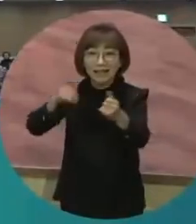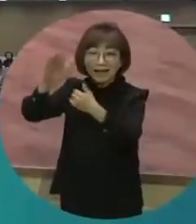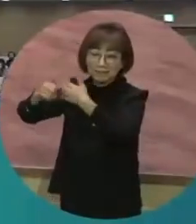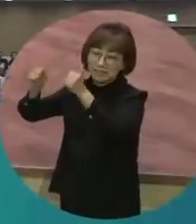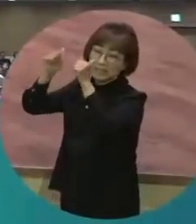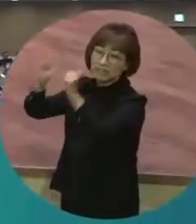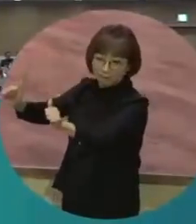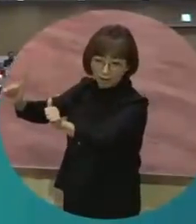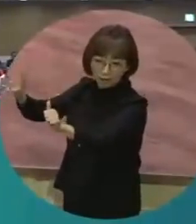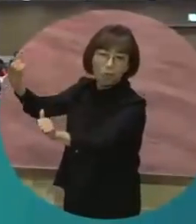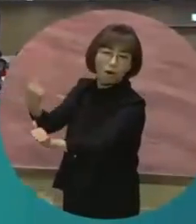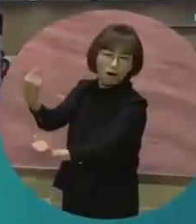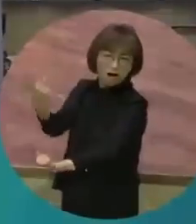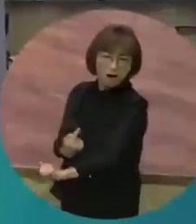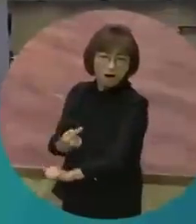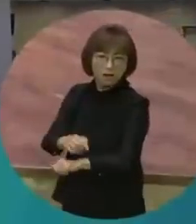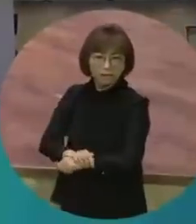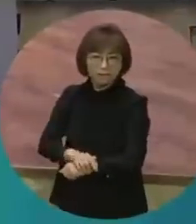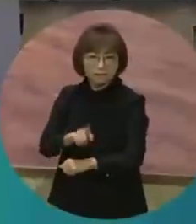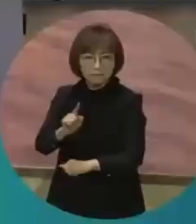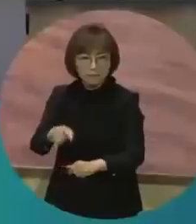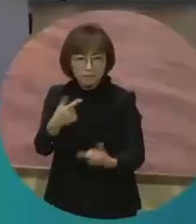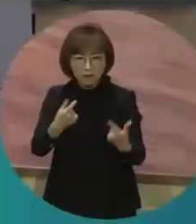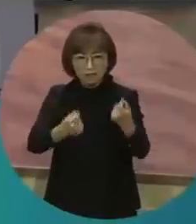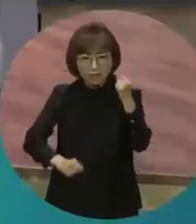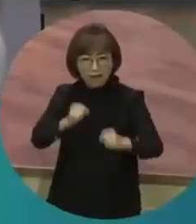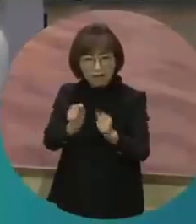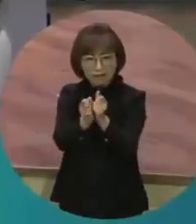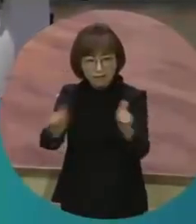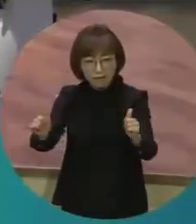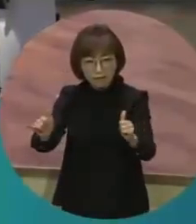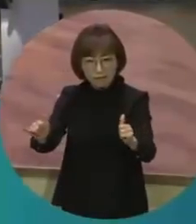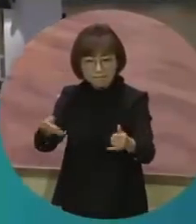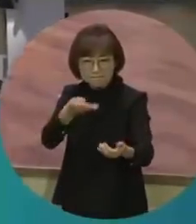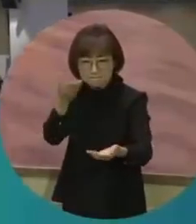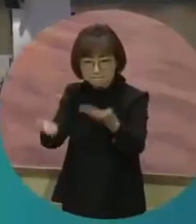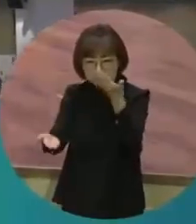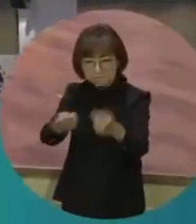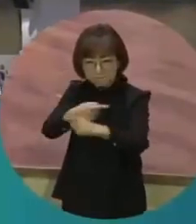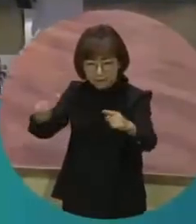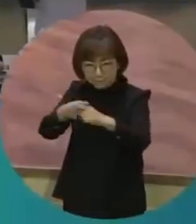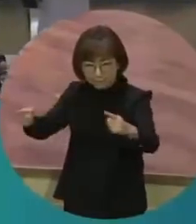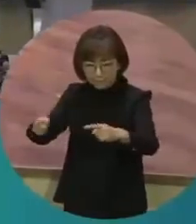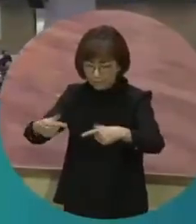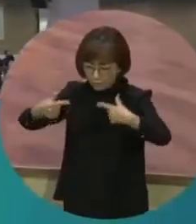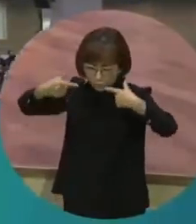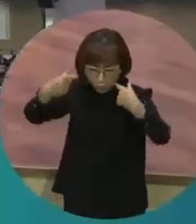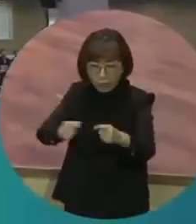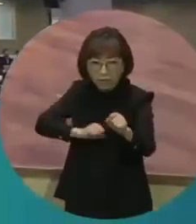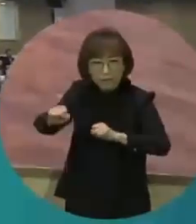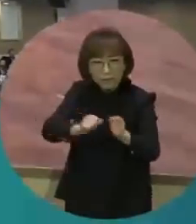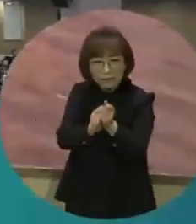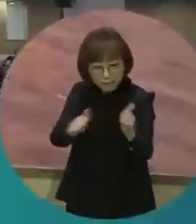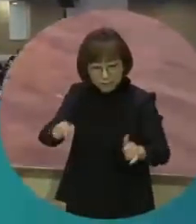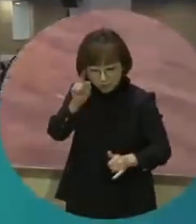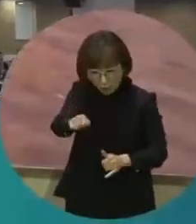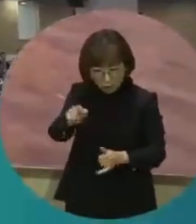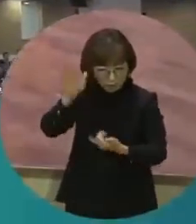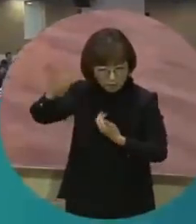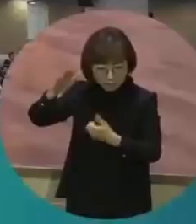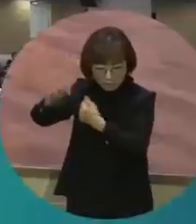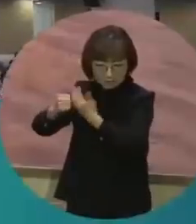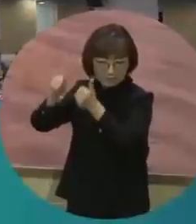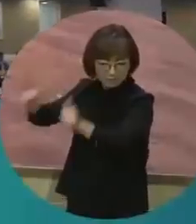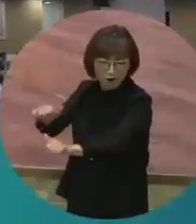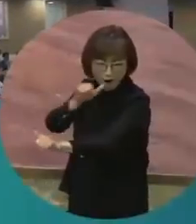되는 줄 우리가 아노라. 이런 일을 행하는 자를 판단하고도 같은 일을 행하는 사람아, 너가 하나님의 심판을